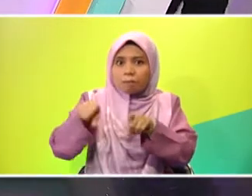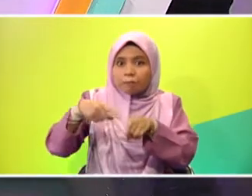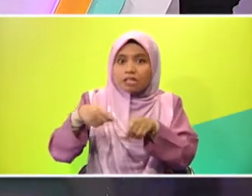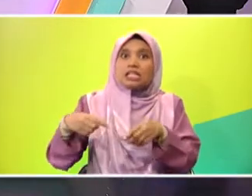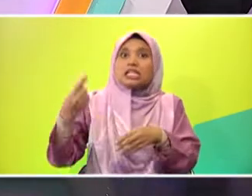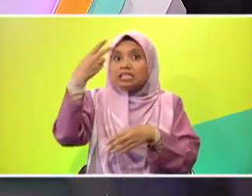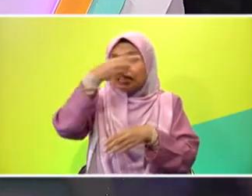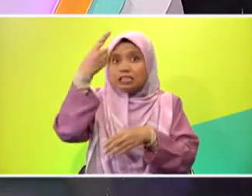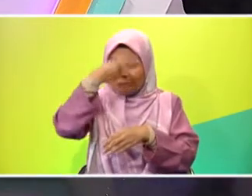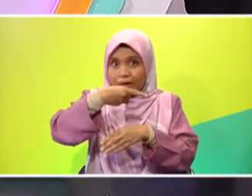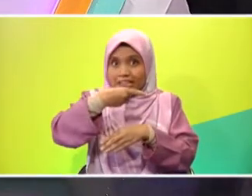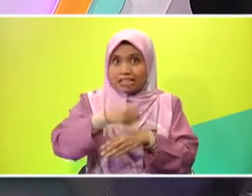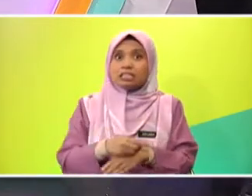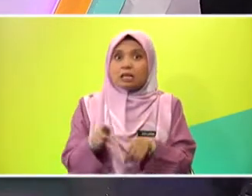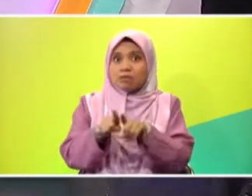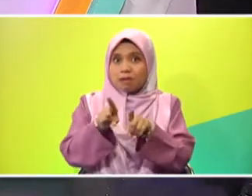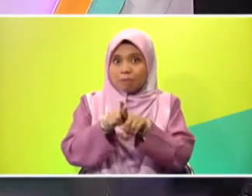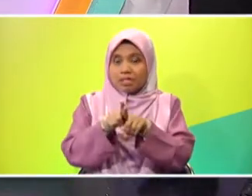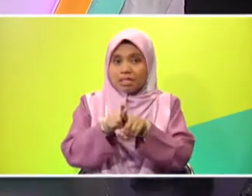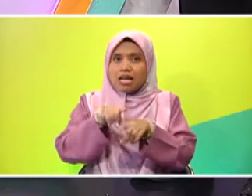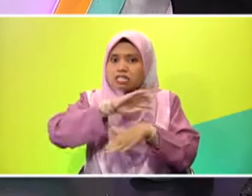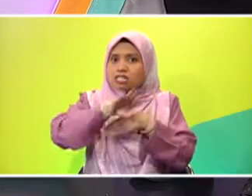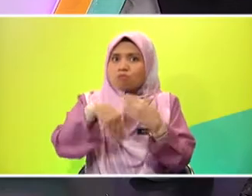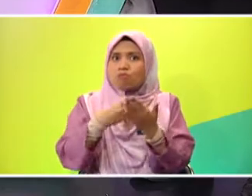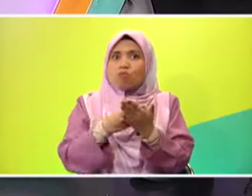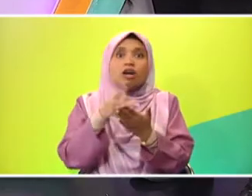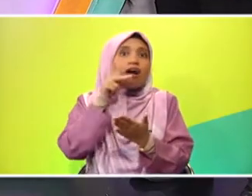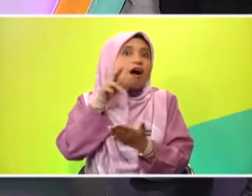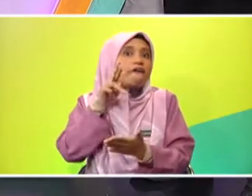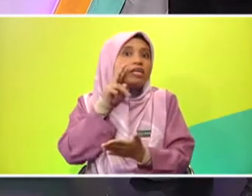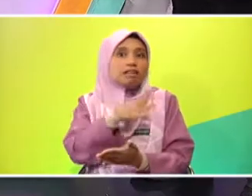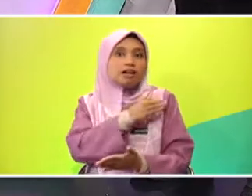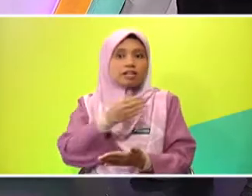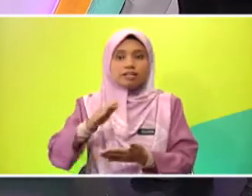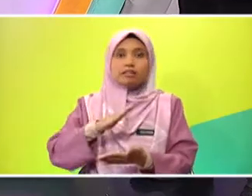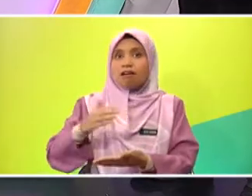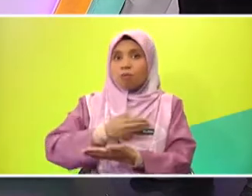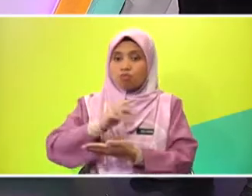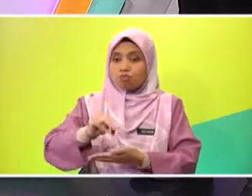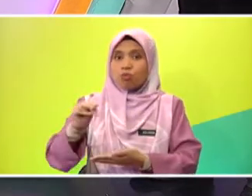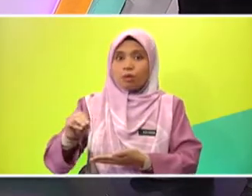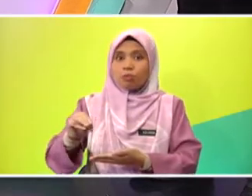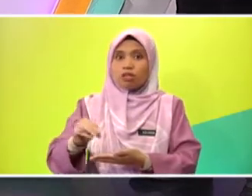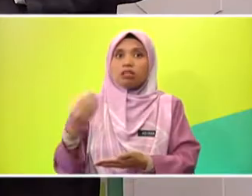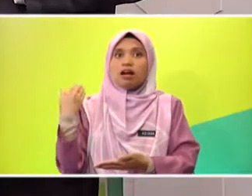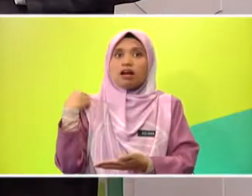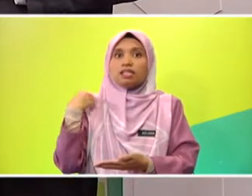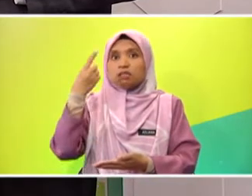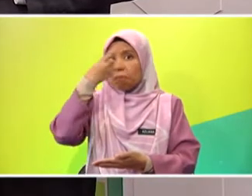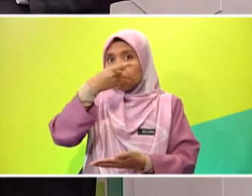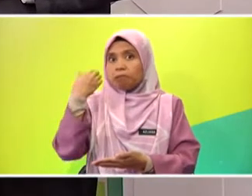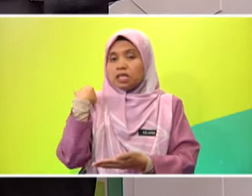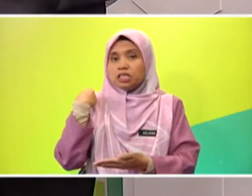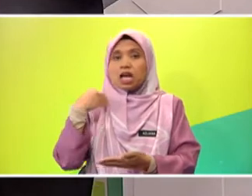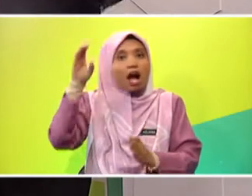nih Cikgu heyna dan anak-anak murid semua di rumah by Karina di hadapan ini ada beberapa